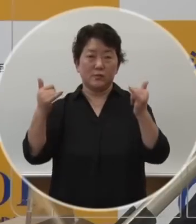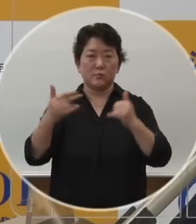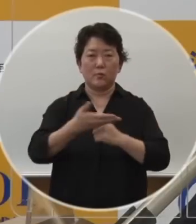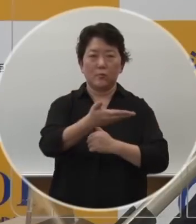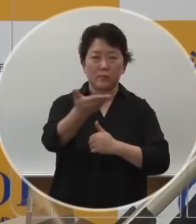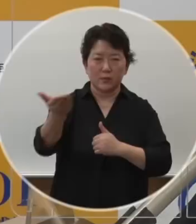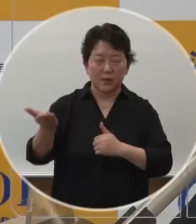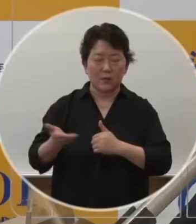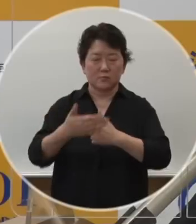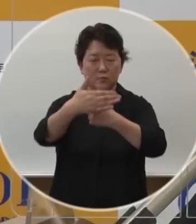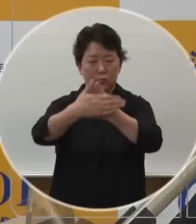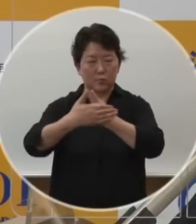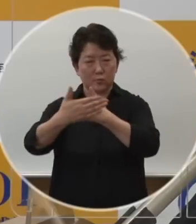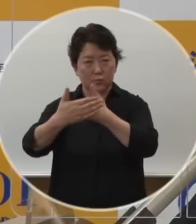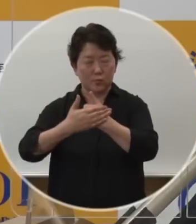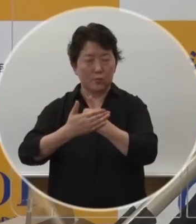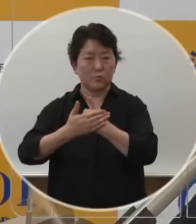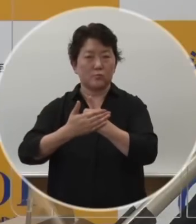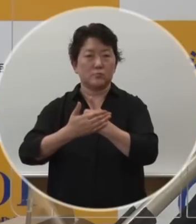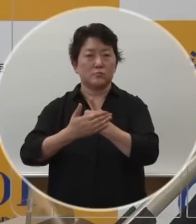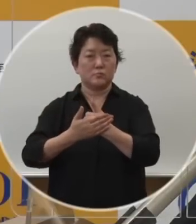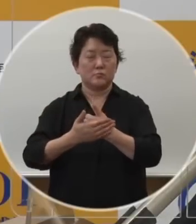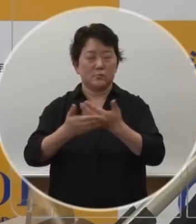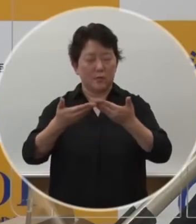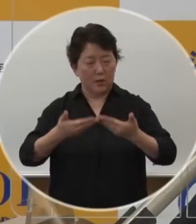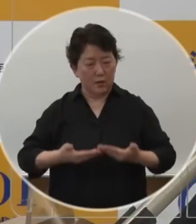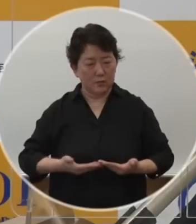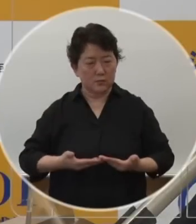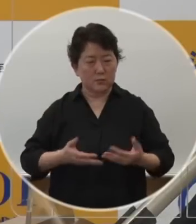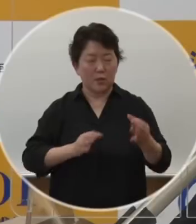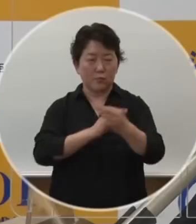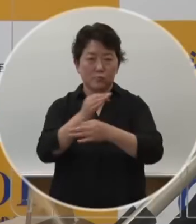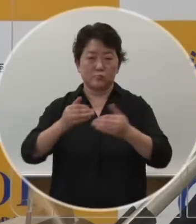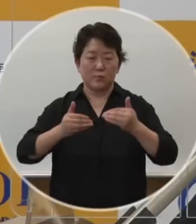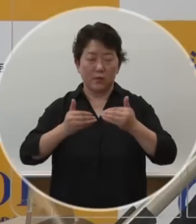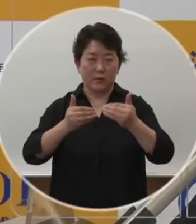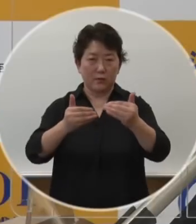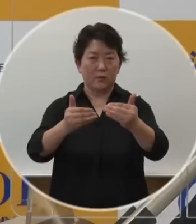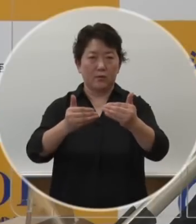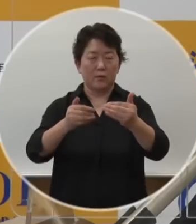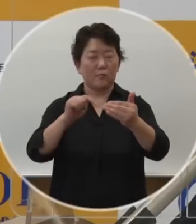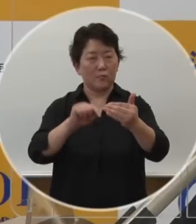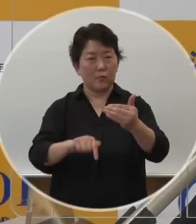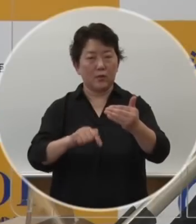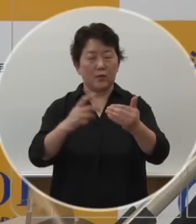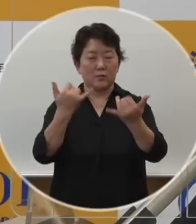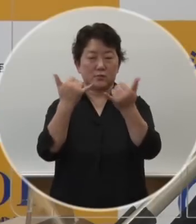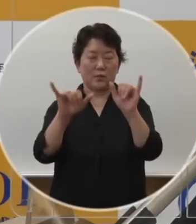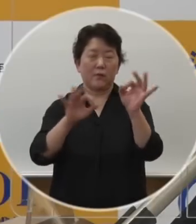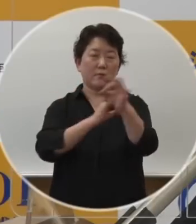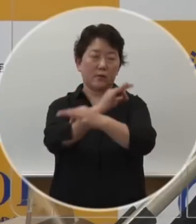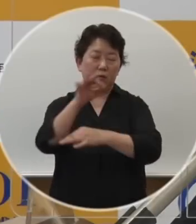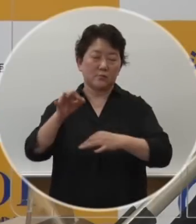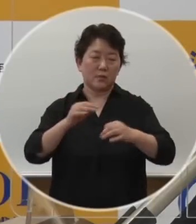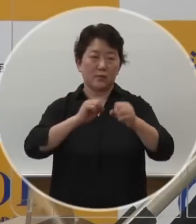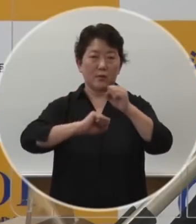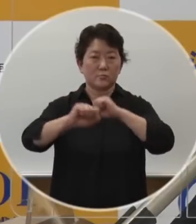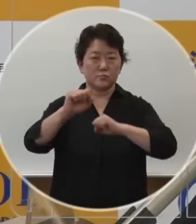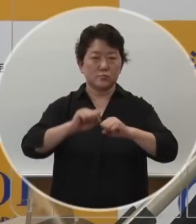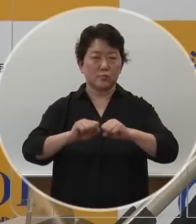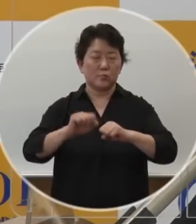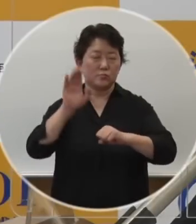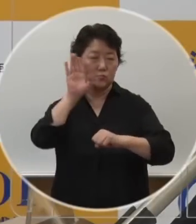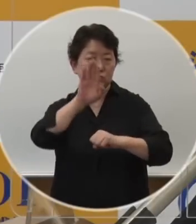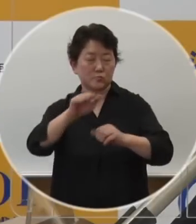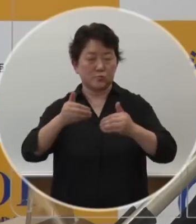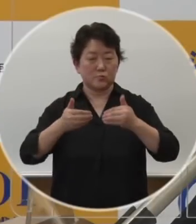んのご協力をいただきながら、安全に運営されることが社会経済活動を円滑に